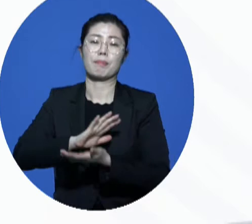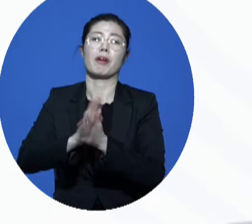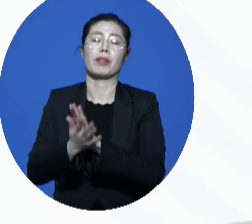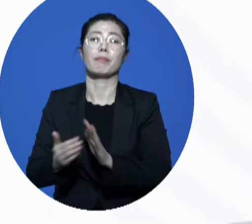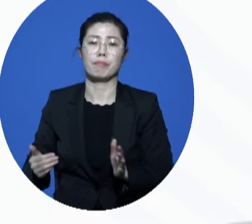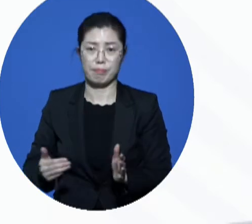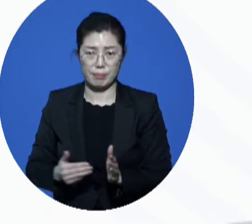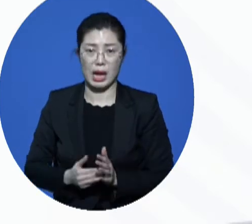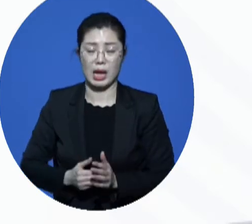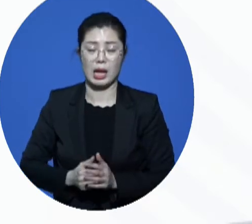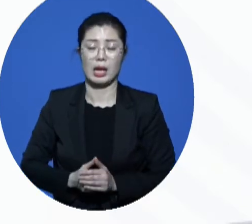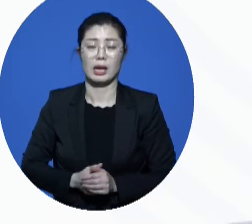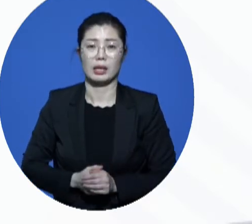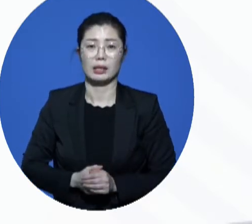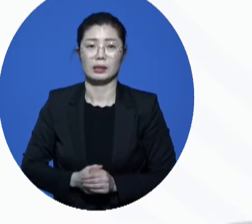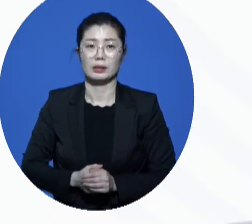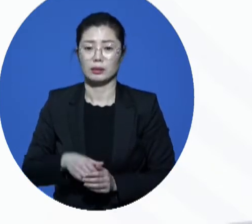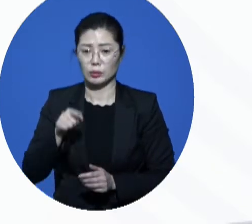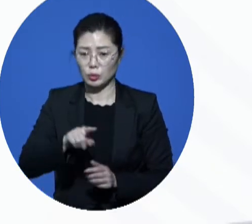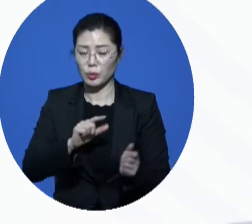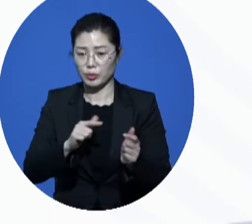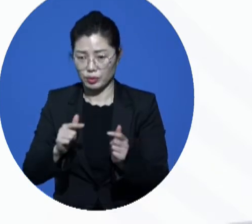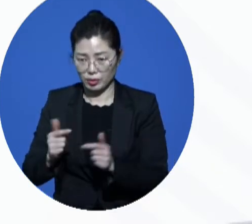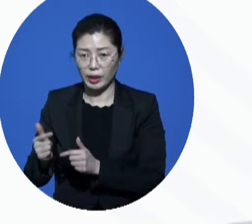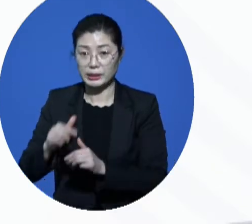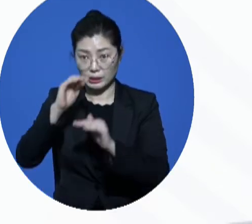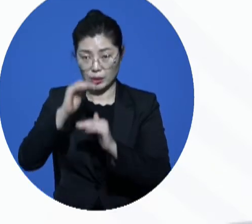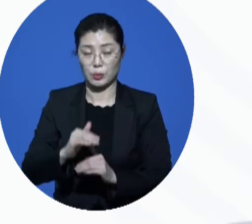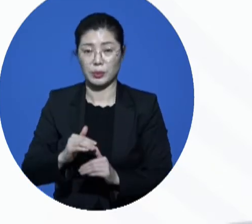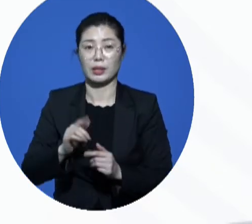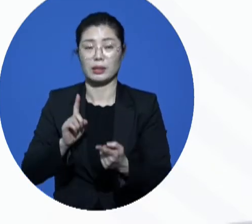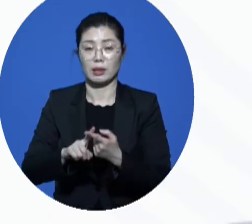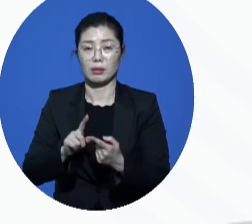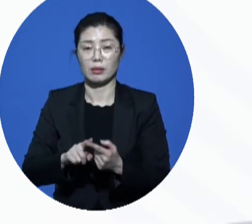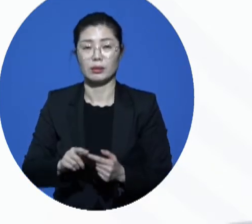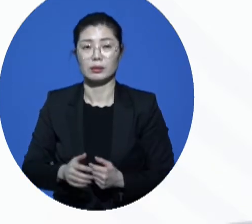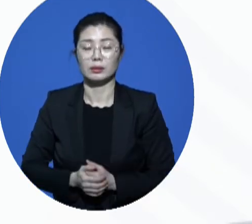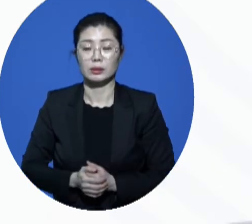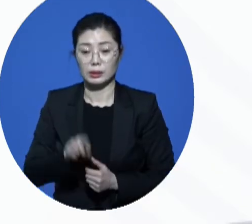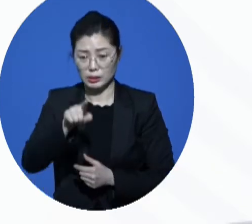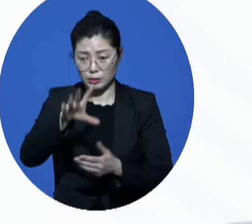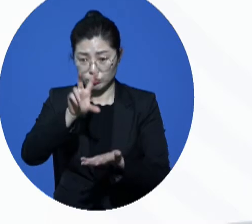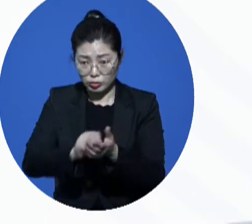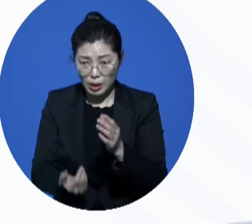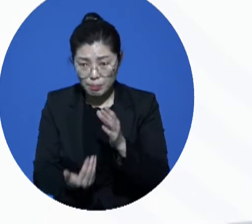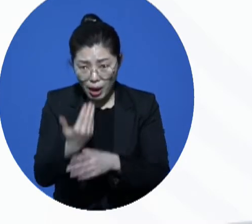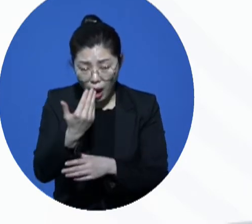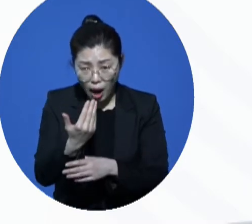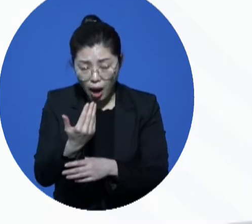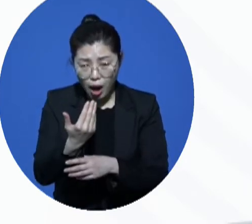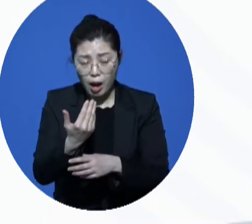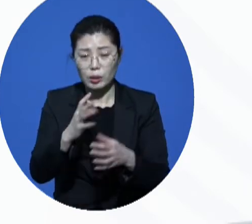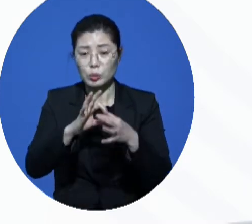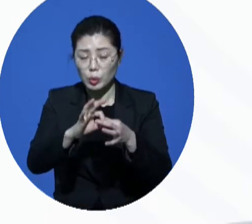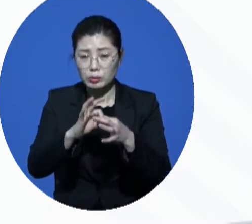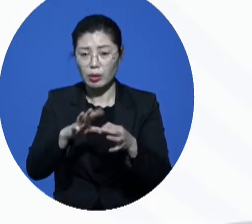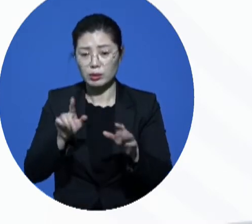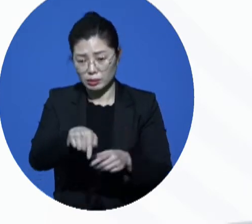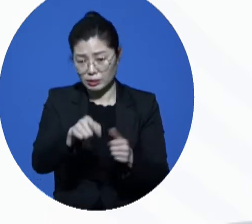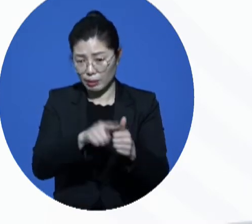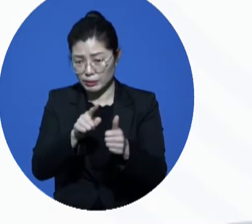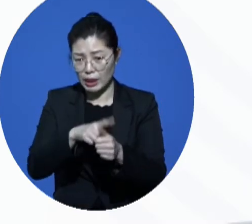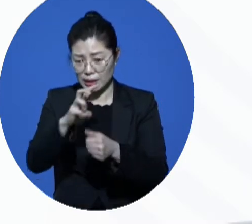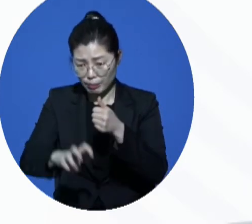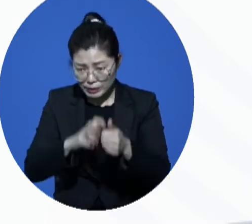되게 당연한 것이기도 하면서 여러 가지 충격을 주는 사건이기도 했습니다. 이 사건을 통해서 30년에 이분이 30년 동안 시설에